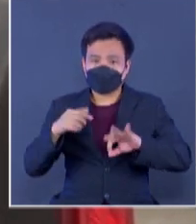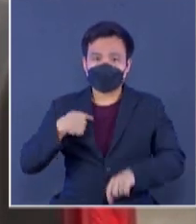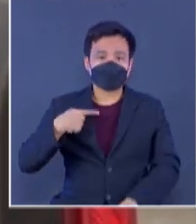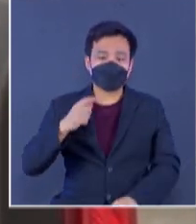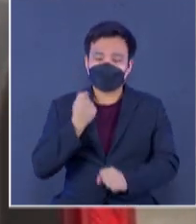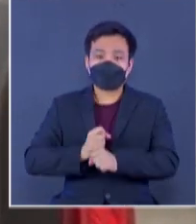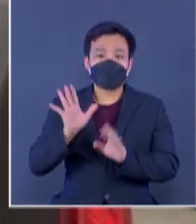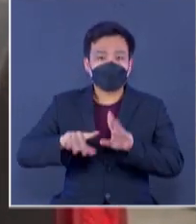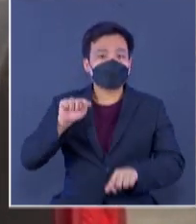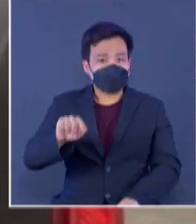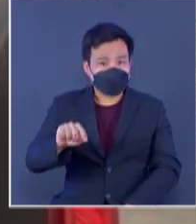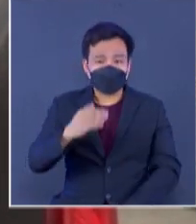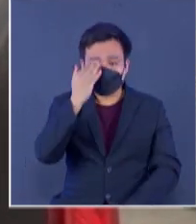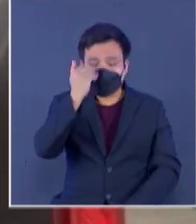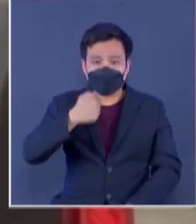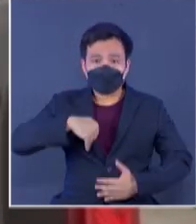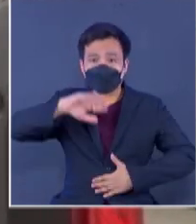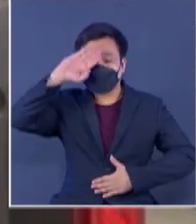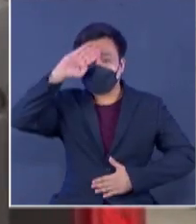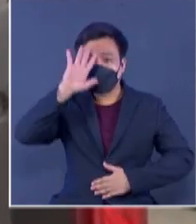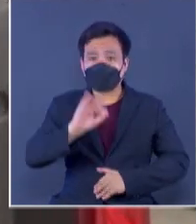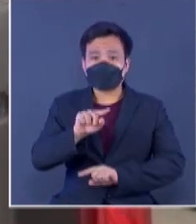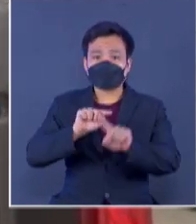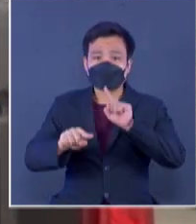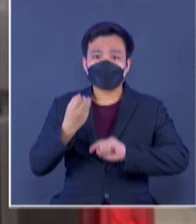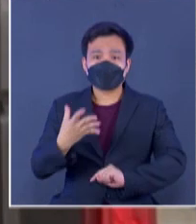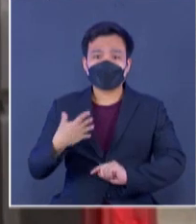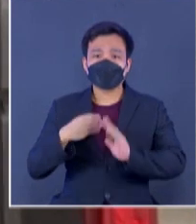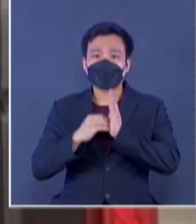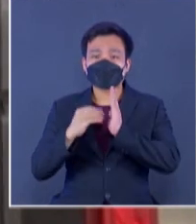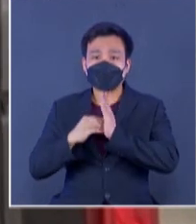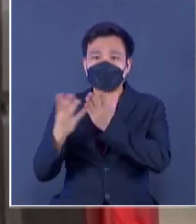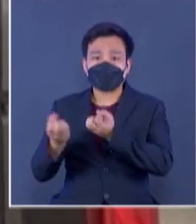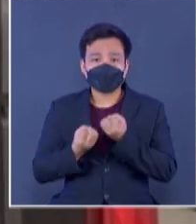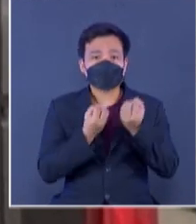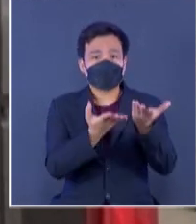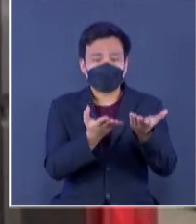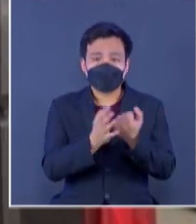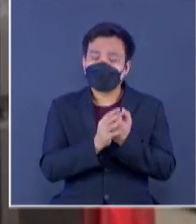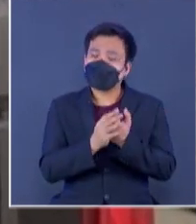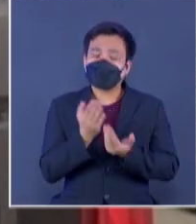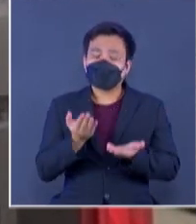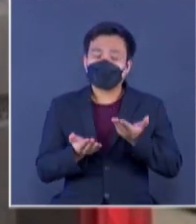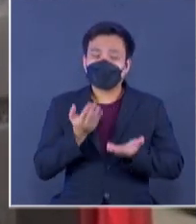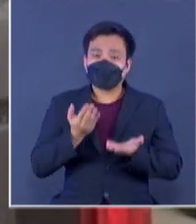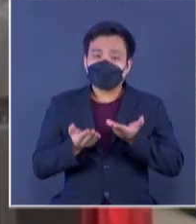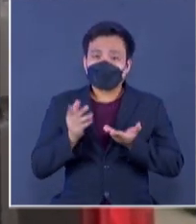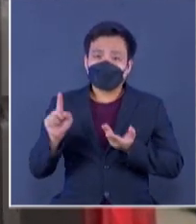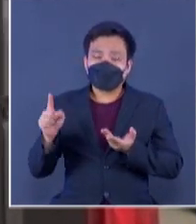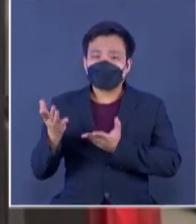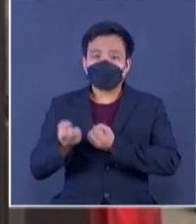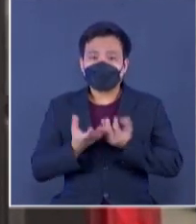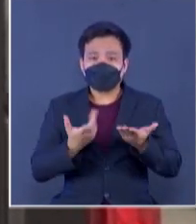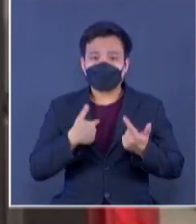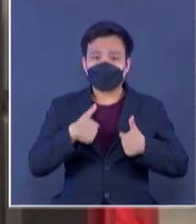าณ 50% เลยนะครับที่เป็นผู้ป่วยที่เดินทางมาจากกรุงเทพมหานครเป็นผู้ที่สัญจรผ่านไปผ่านมาเพราะว่าโ